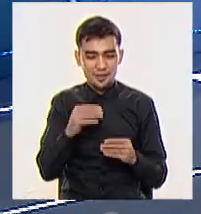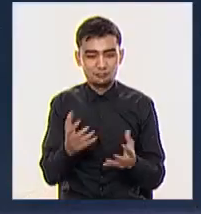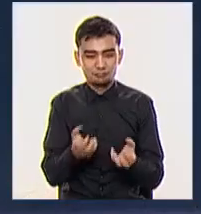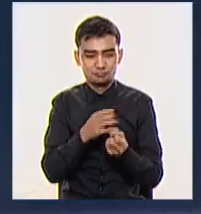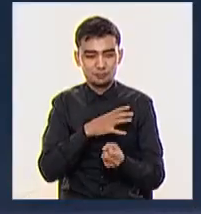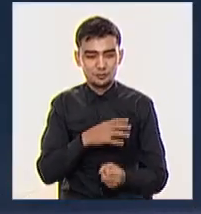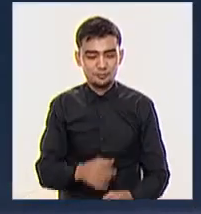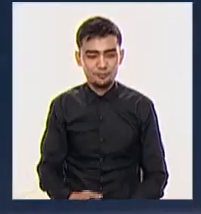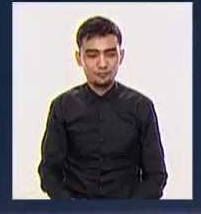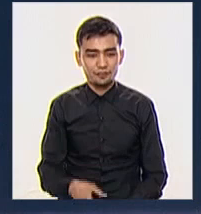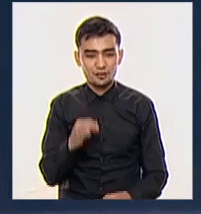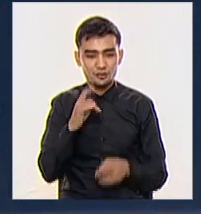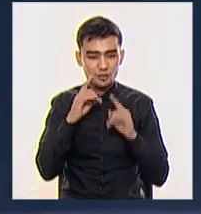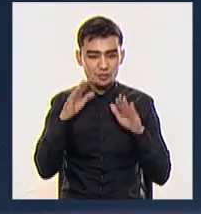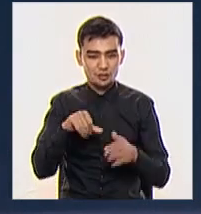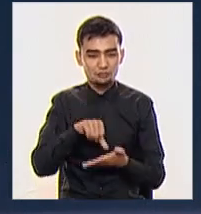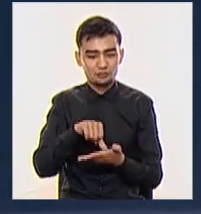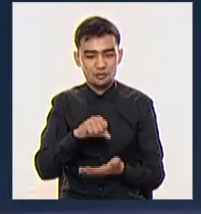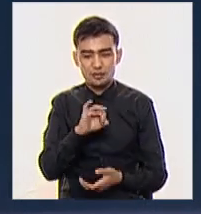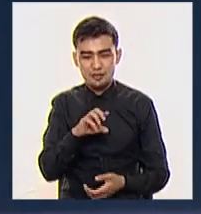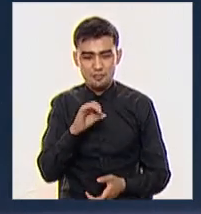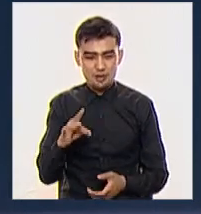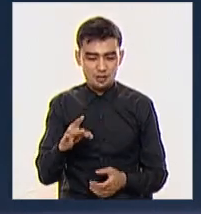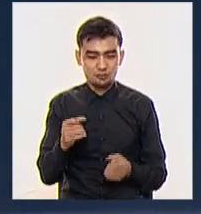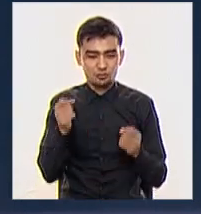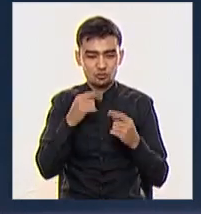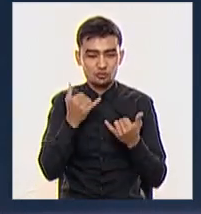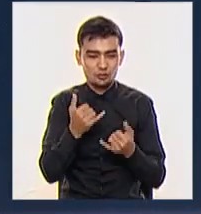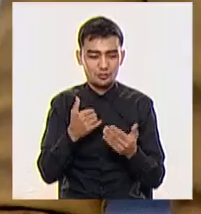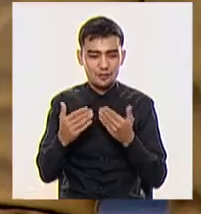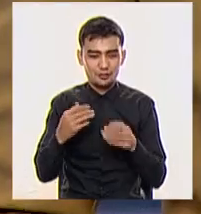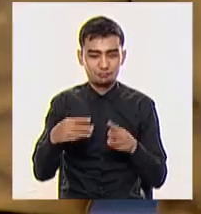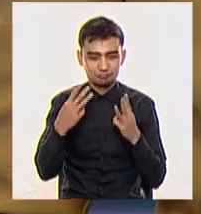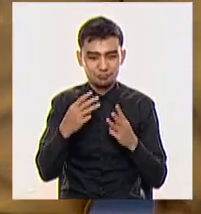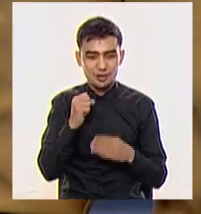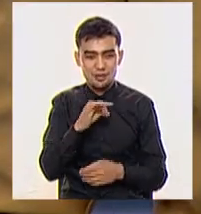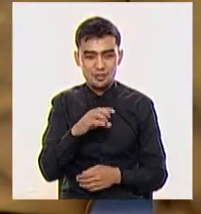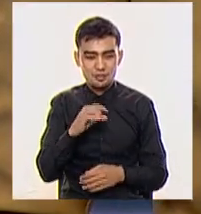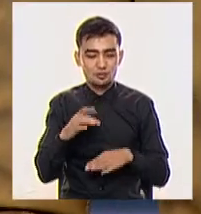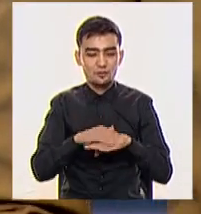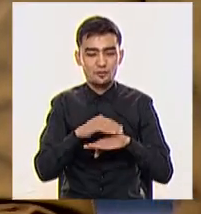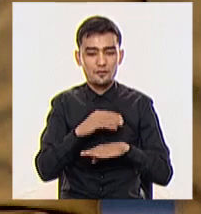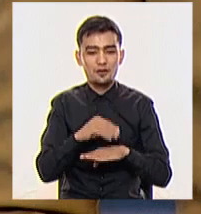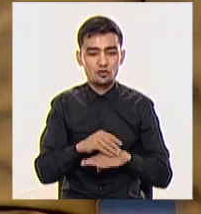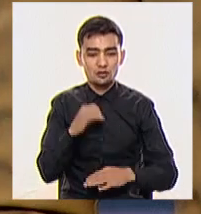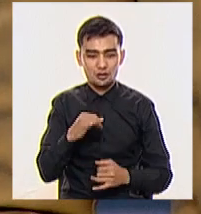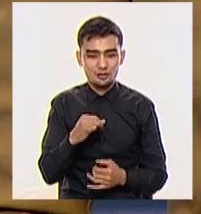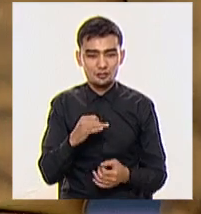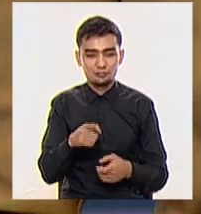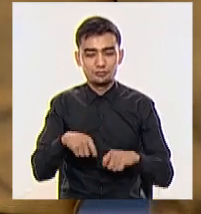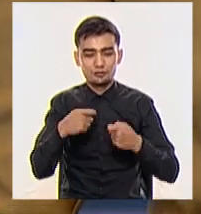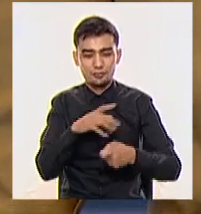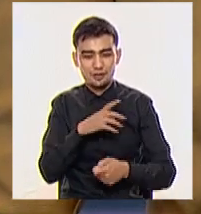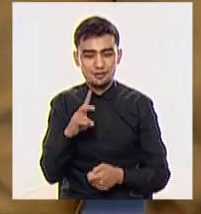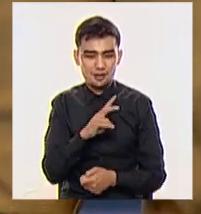қолдады. Жиынды тамашалаған Айбар Төлжанұлы дәл қазір бізбен байланыста. Айбар, кеш жарық. Төрағалығын тапсырған